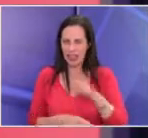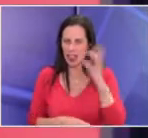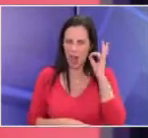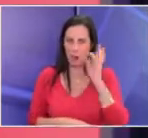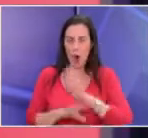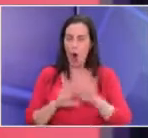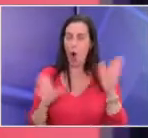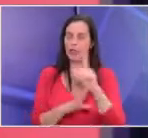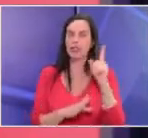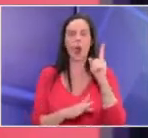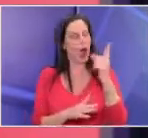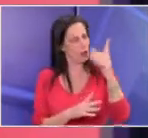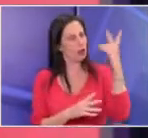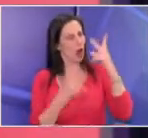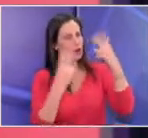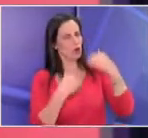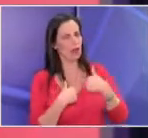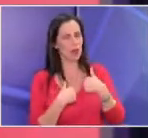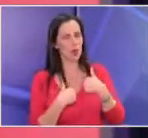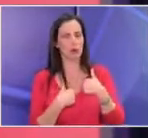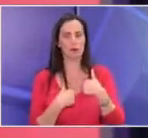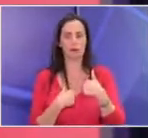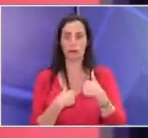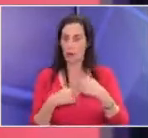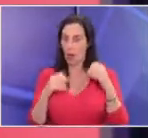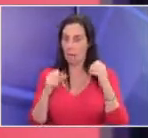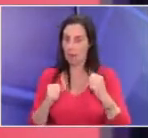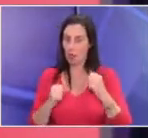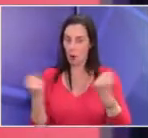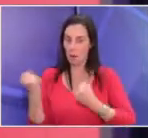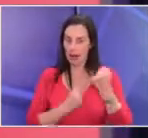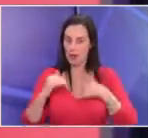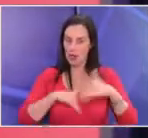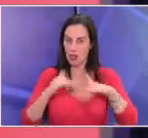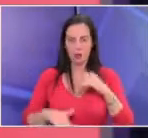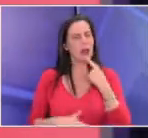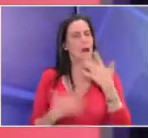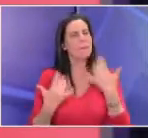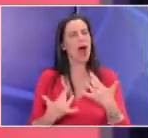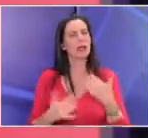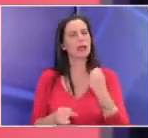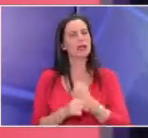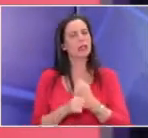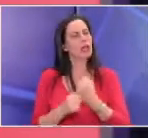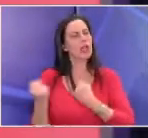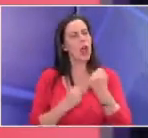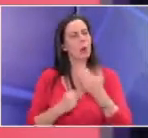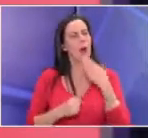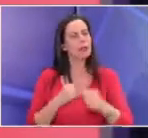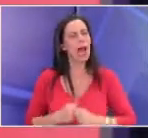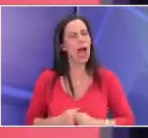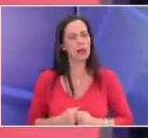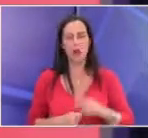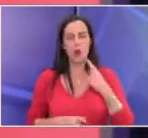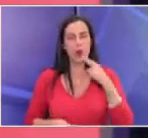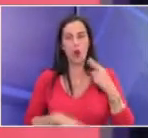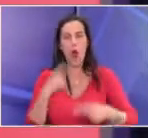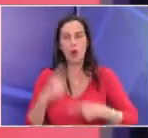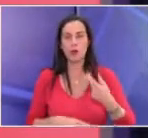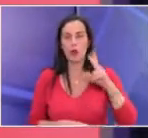באוויר, אולי הבזבוז יעבור לנו יותר חלק בגרון. אז בואו נראה על מה יהיו הבחירות הקרובות. אני מאמין